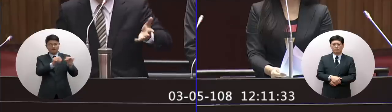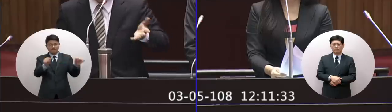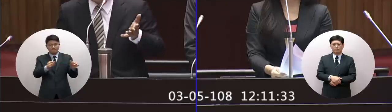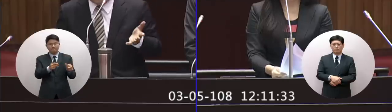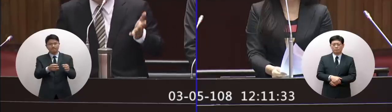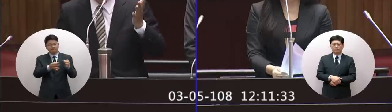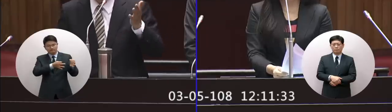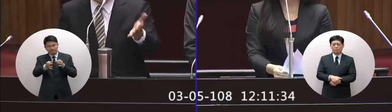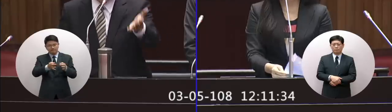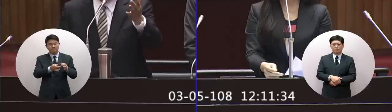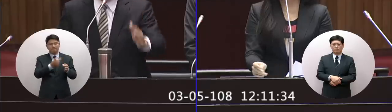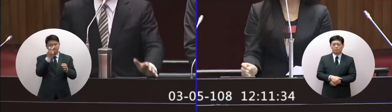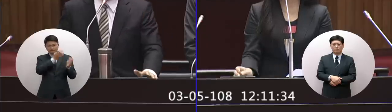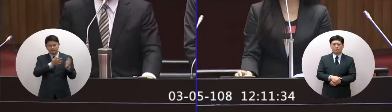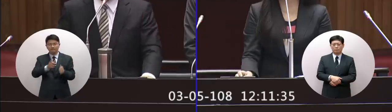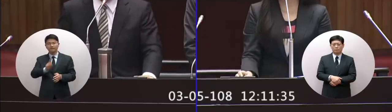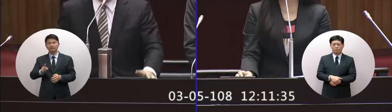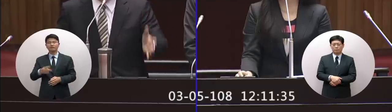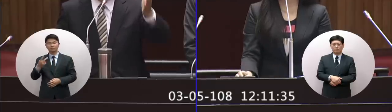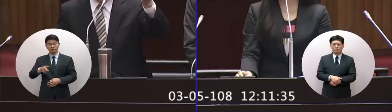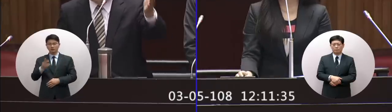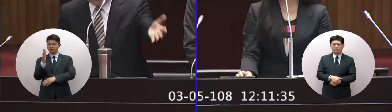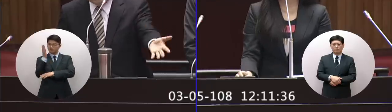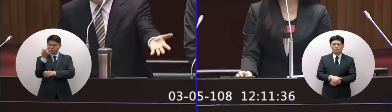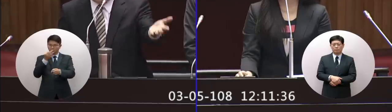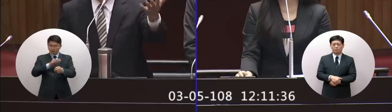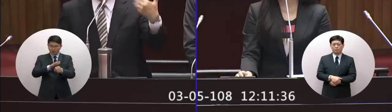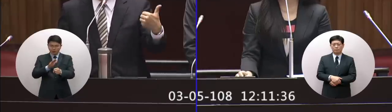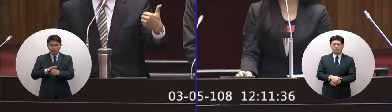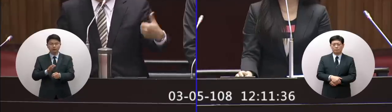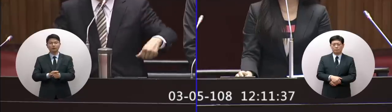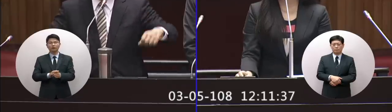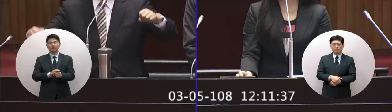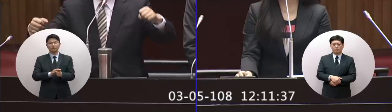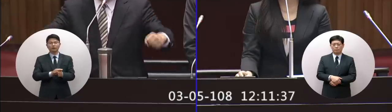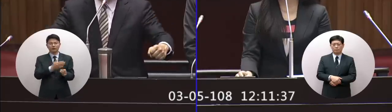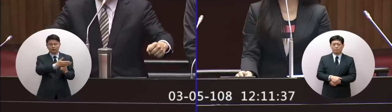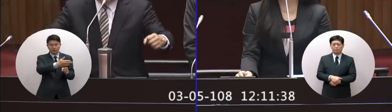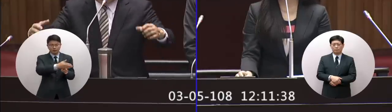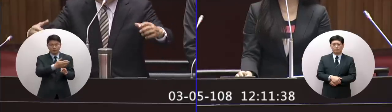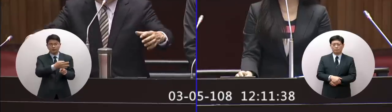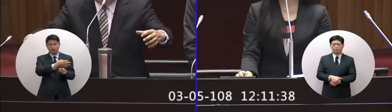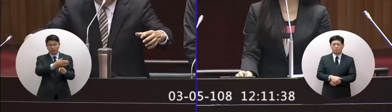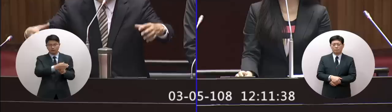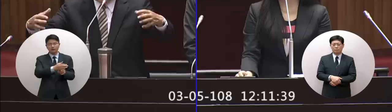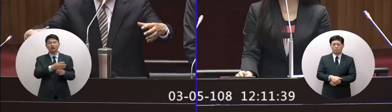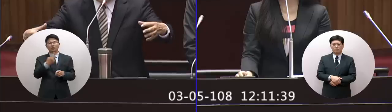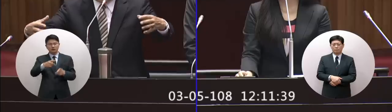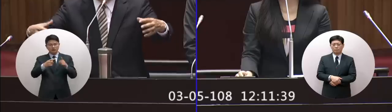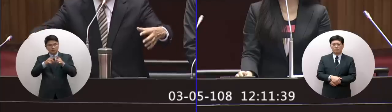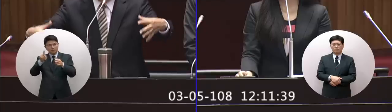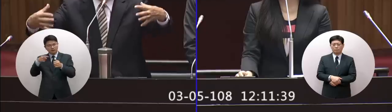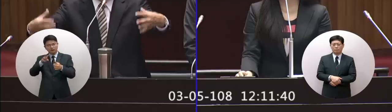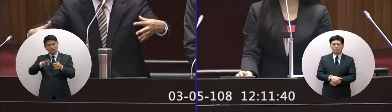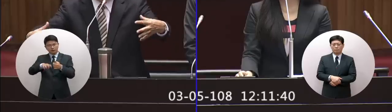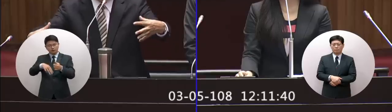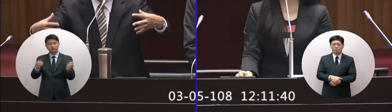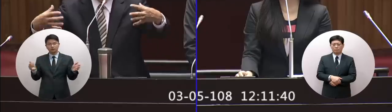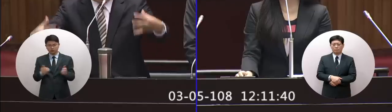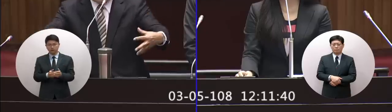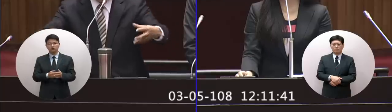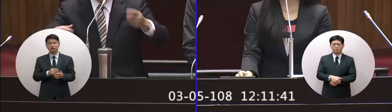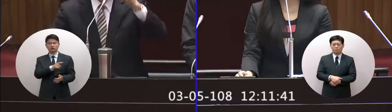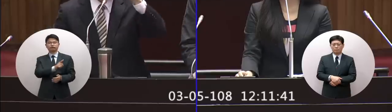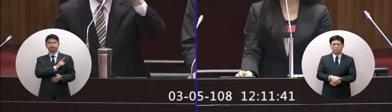看到政府资源一笔一笔到位，人才训练出来，这个地方真正由族人亲